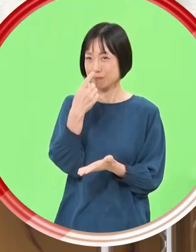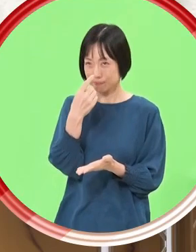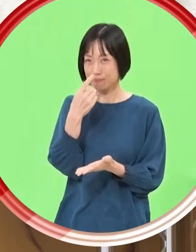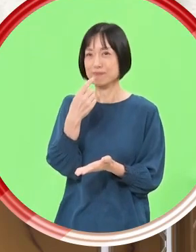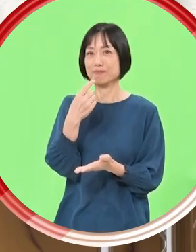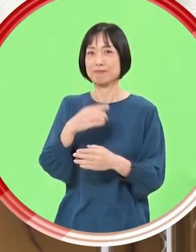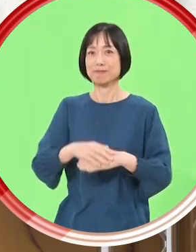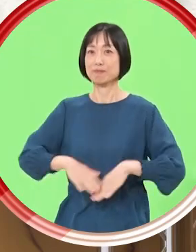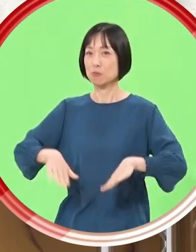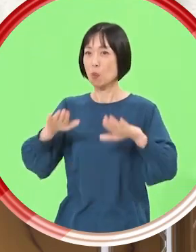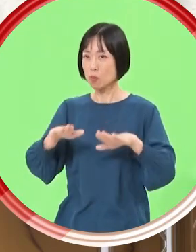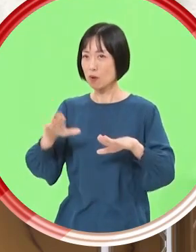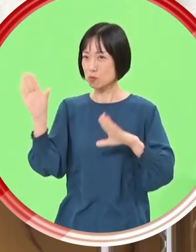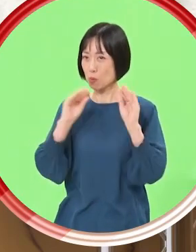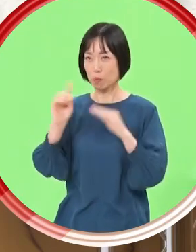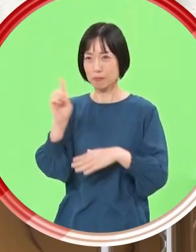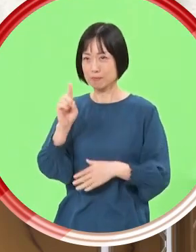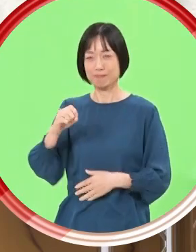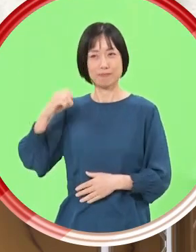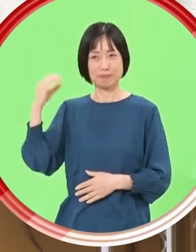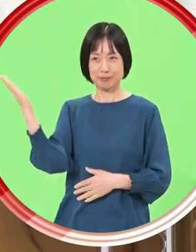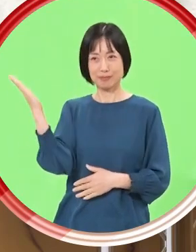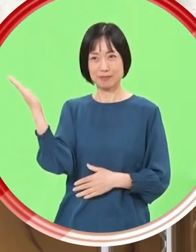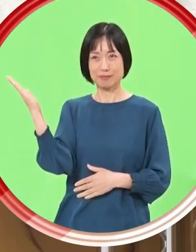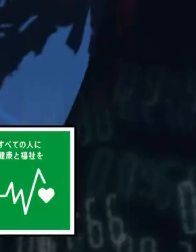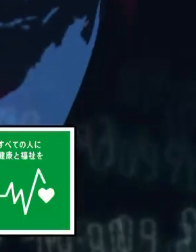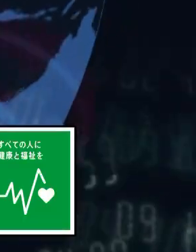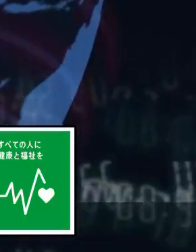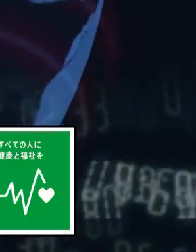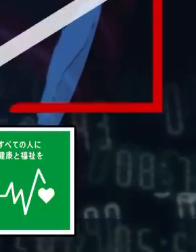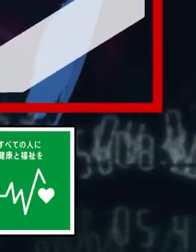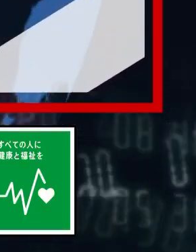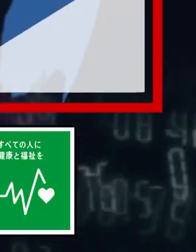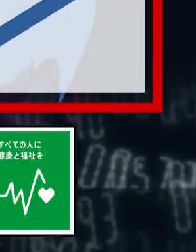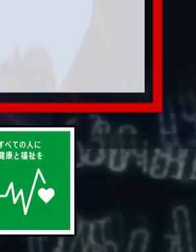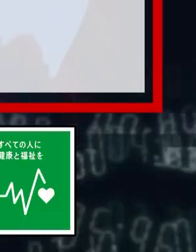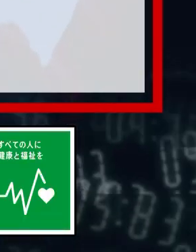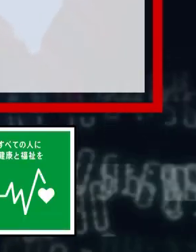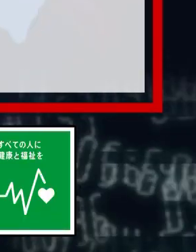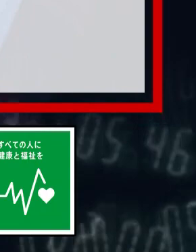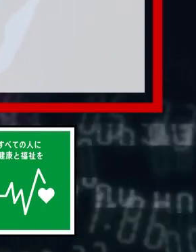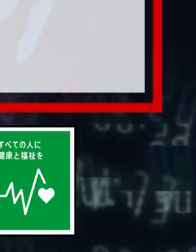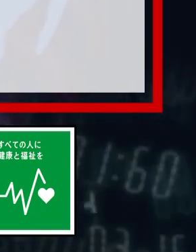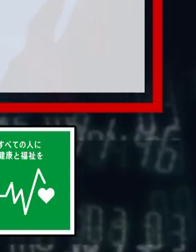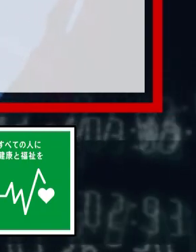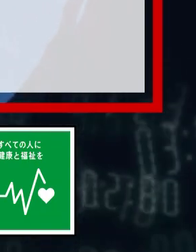です。今回の耳寄りな情報はこちらです。